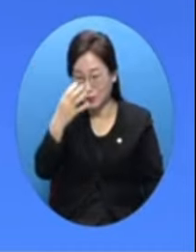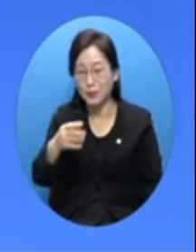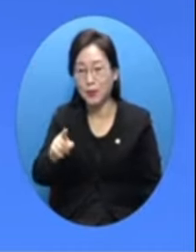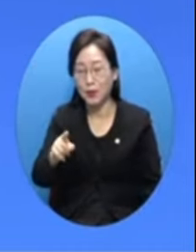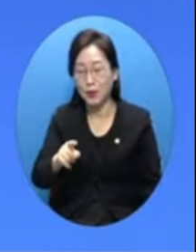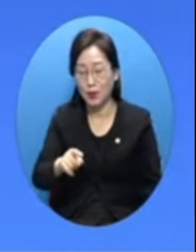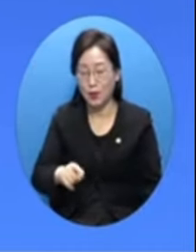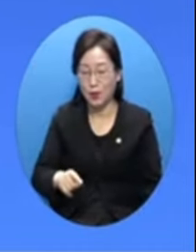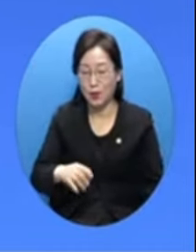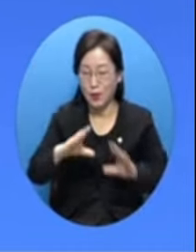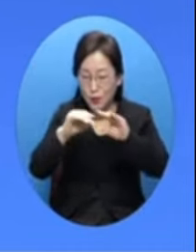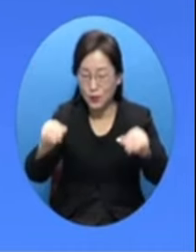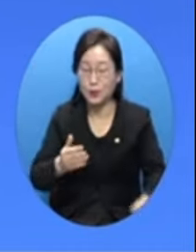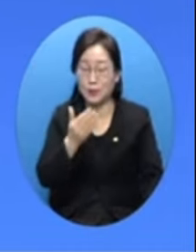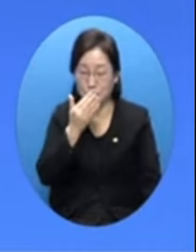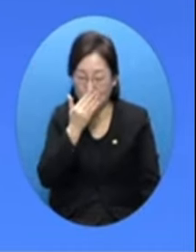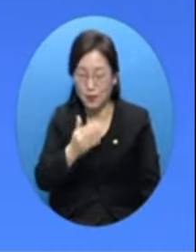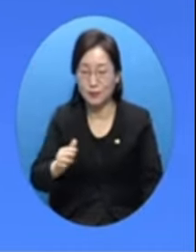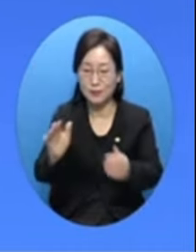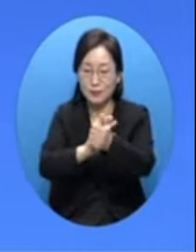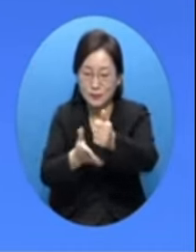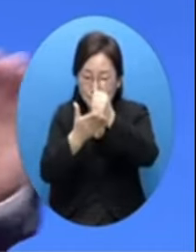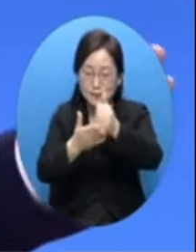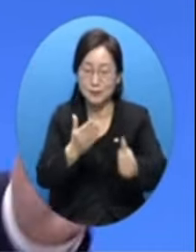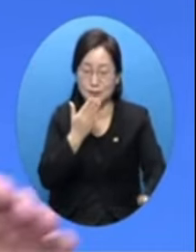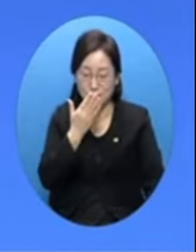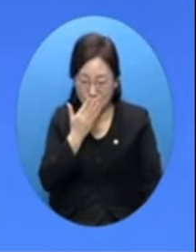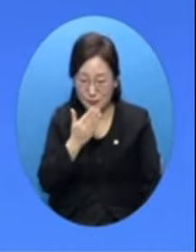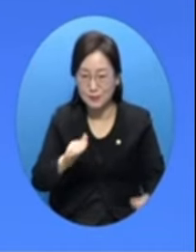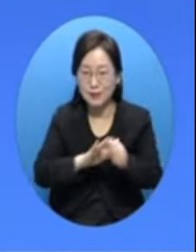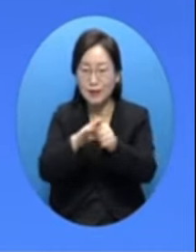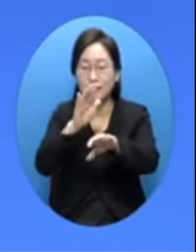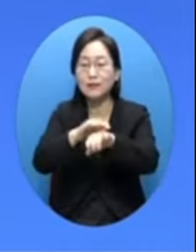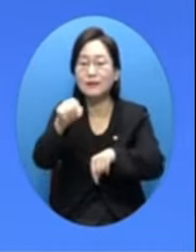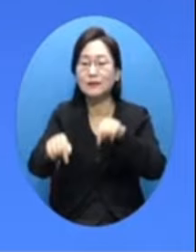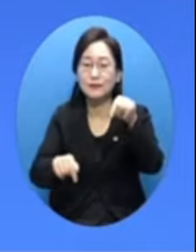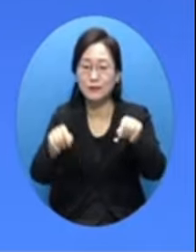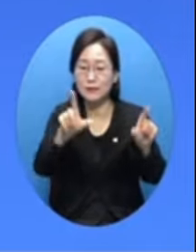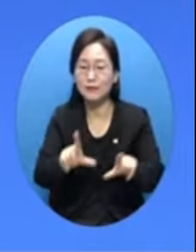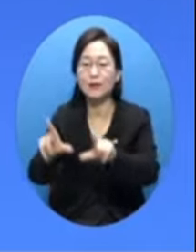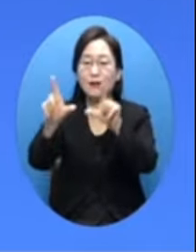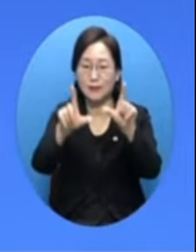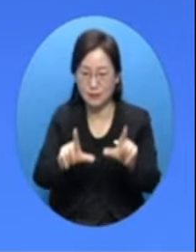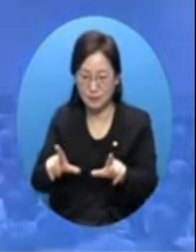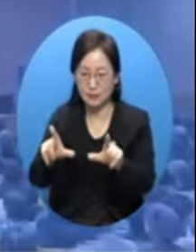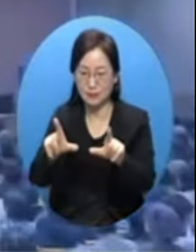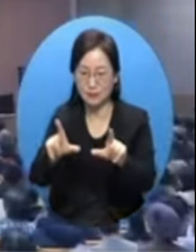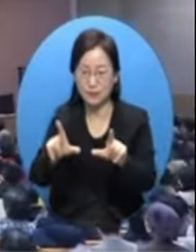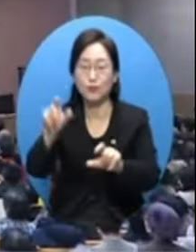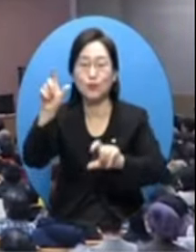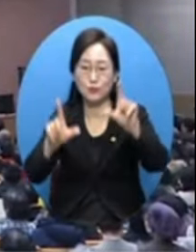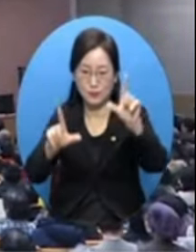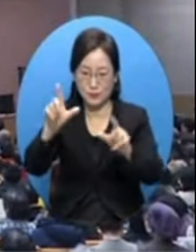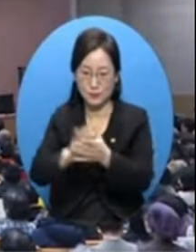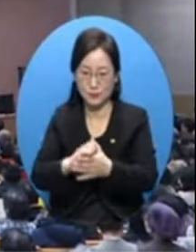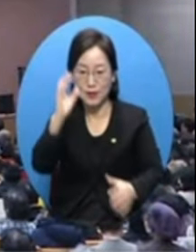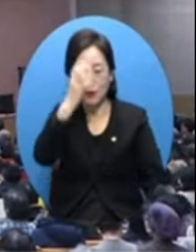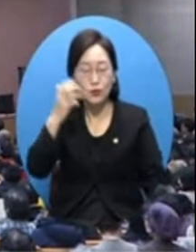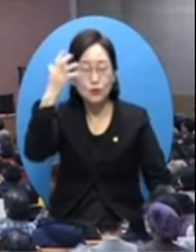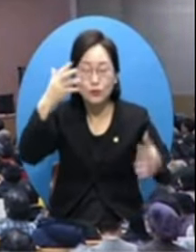겸손하고 섬기고 낮아지고 사랑을 시청하는 그런 삶의 모습으로 살아가게 되는 것입니다 그 성령